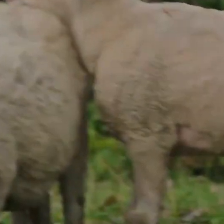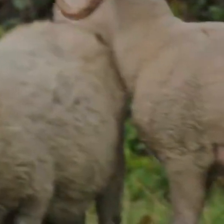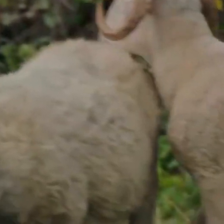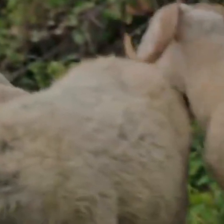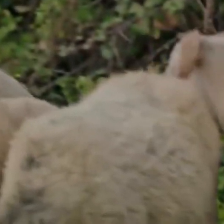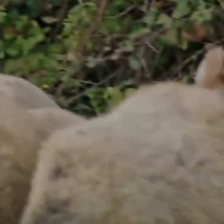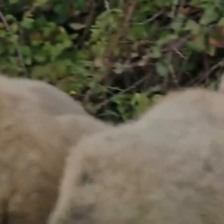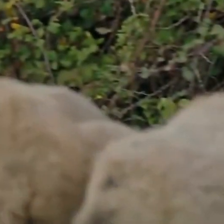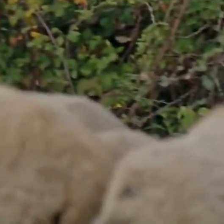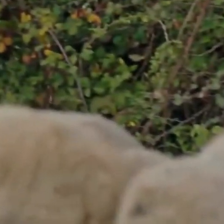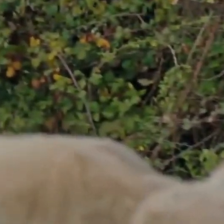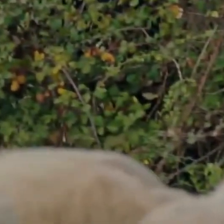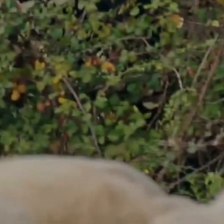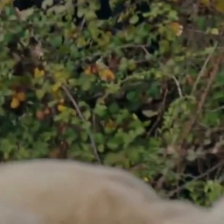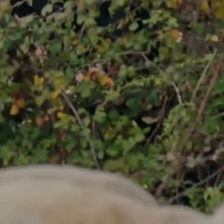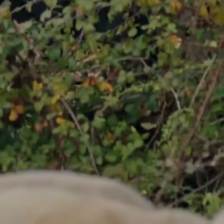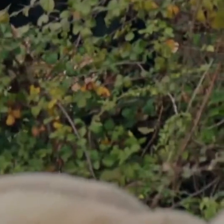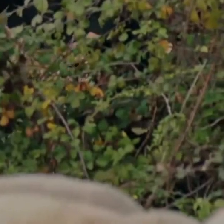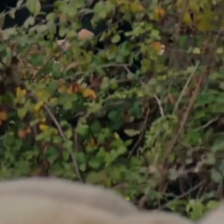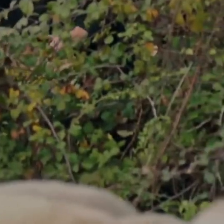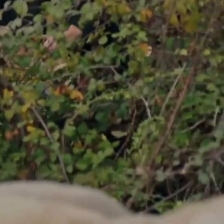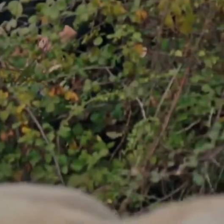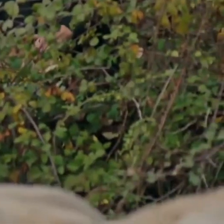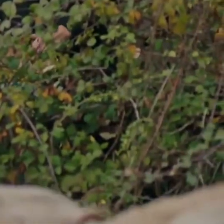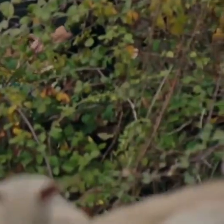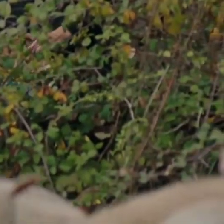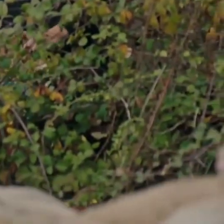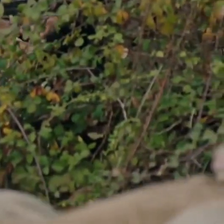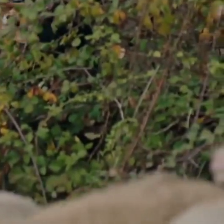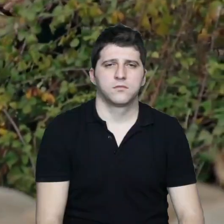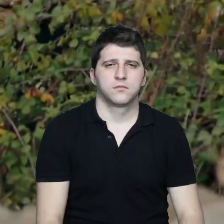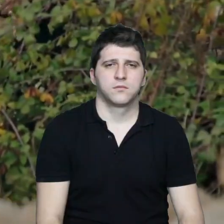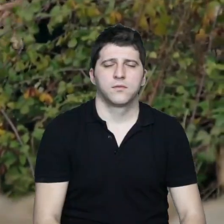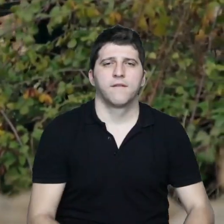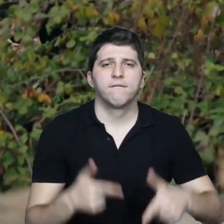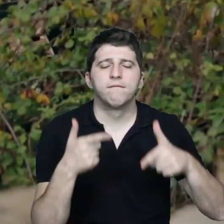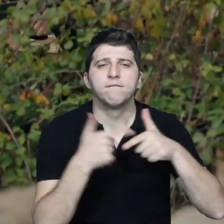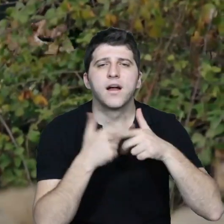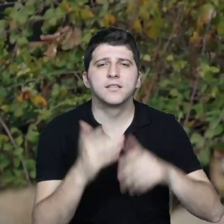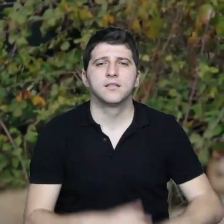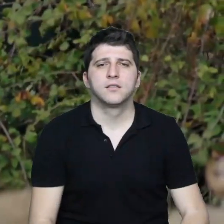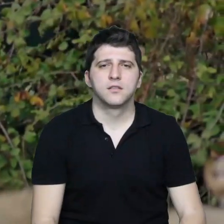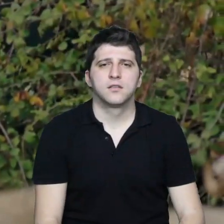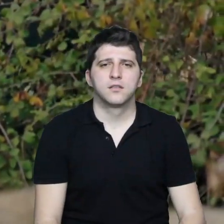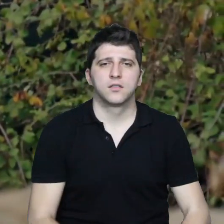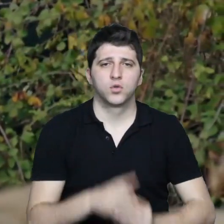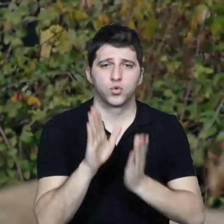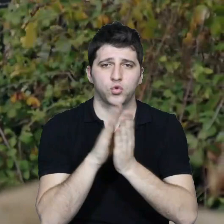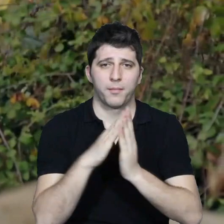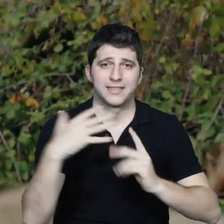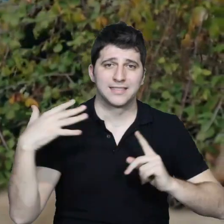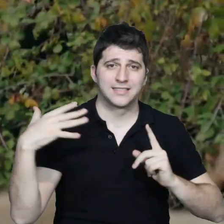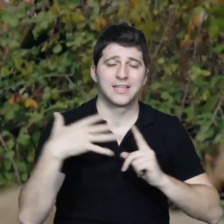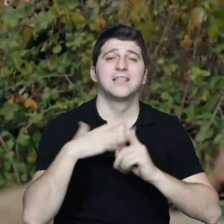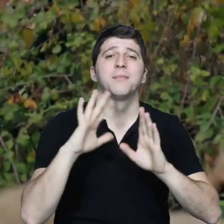Koyunlar bir arada. Fatih ile Oral dalların arkasından ortaya çıktılar. Koyunlara bakıyorlar. Fatih, köpek üstümüze saldırmasın